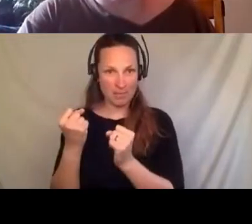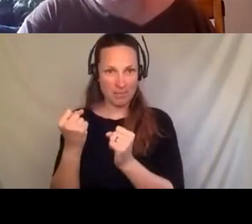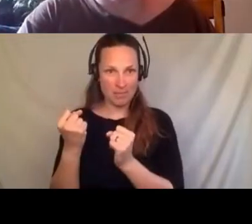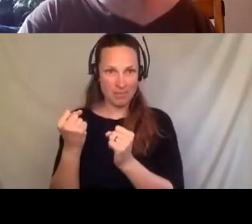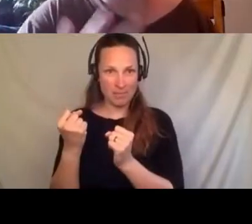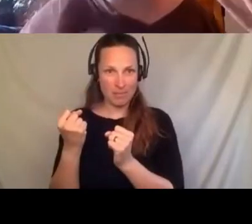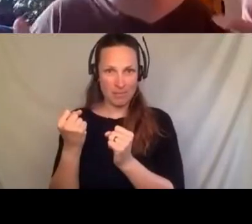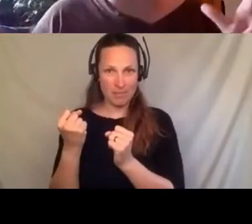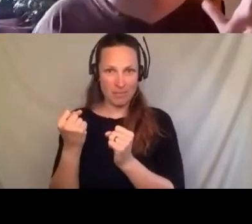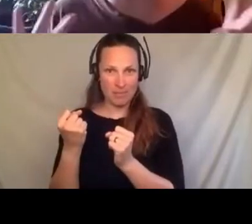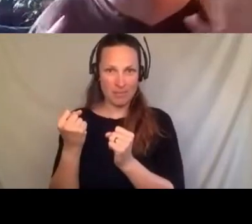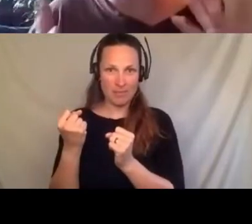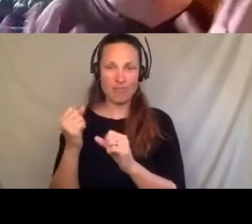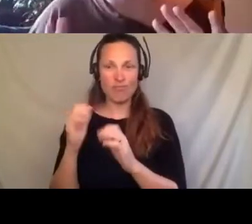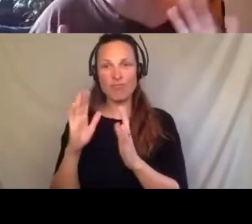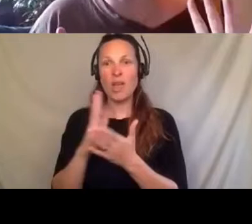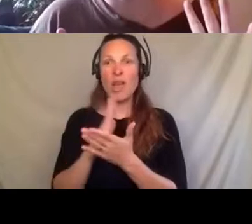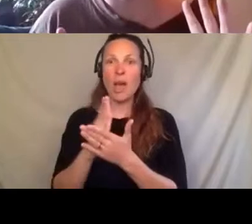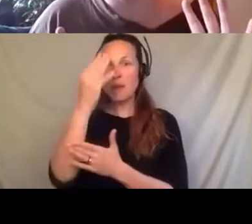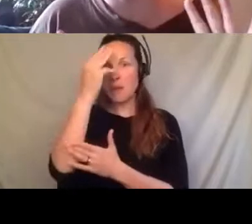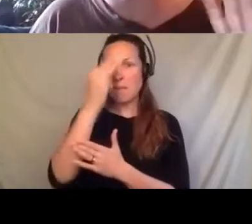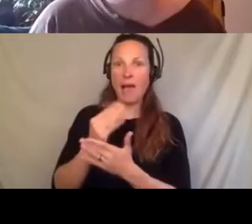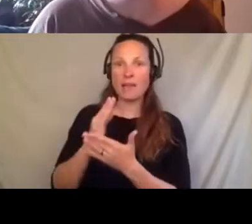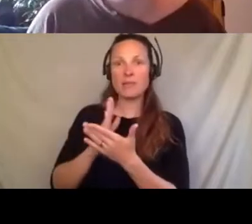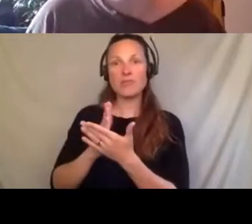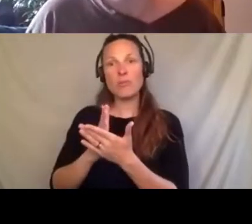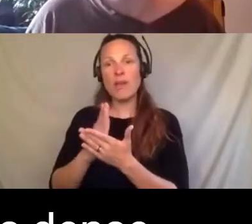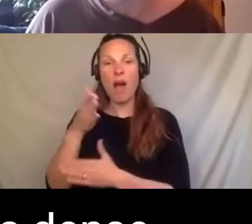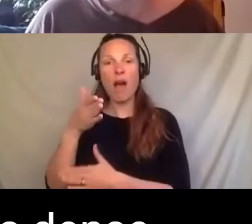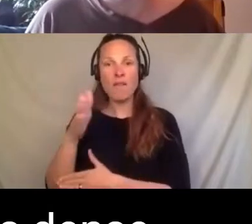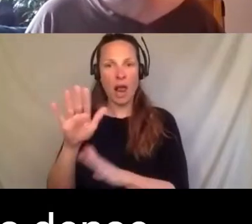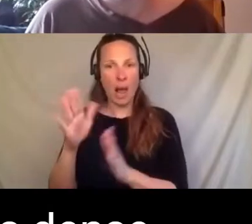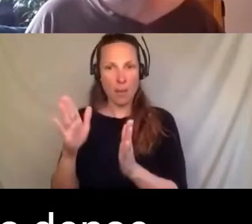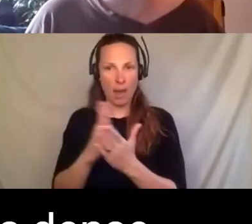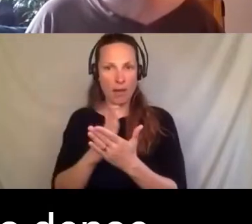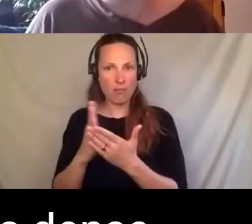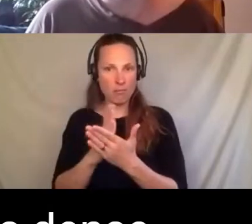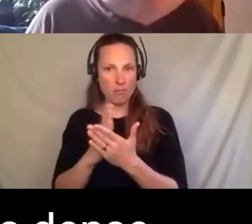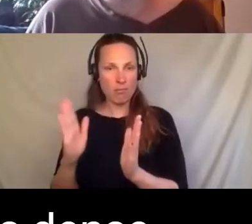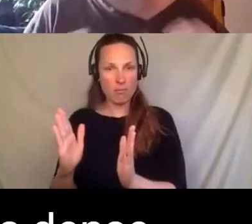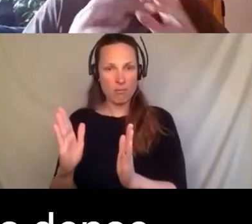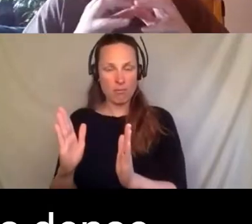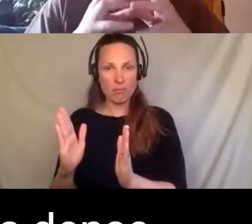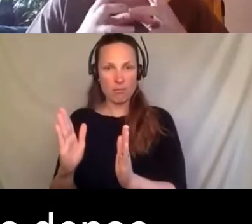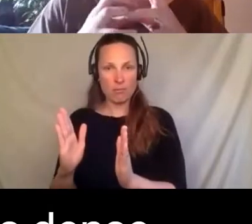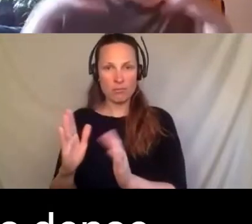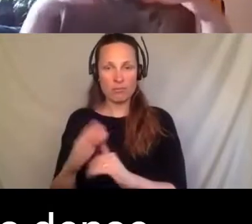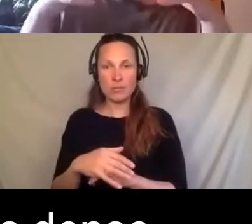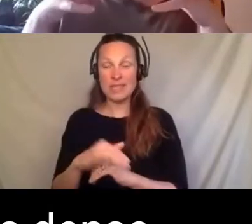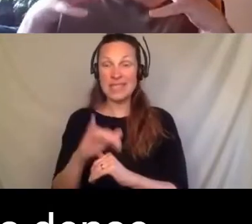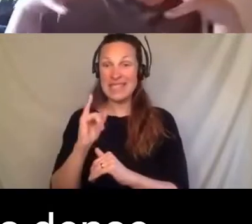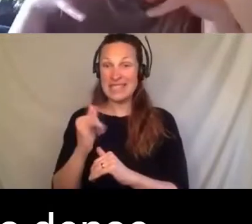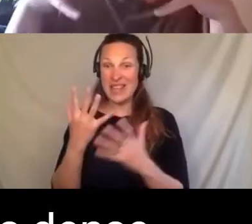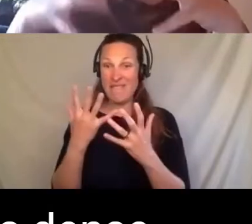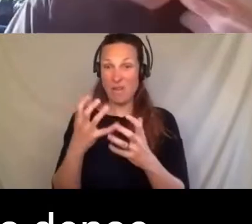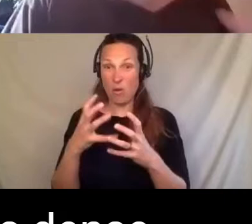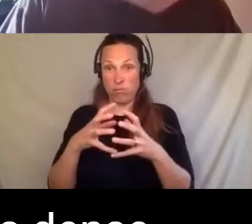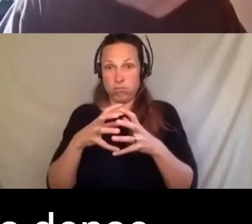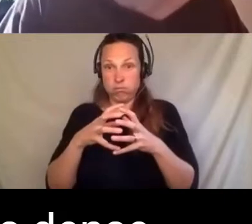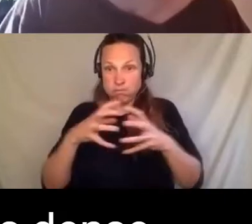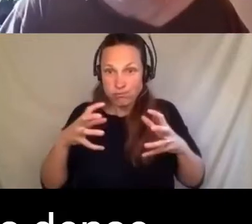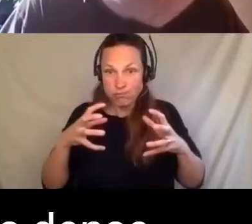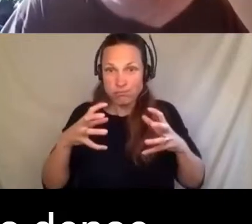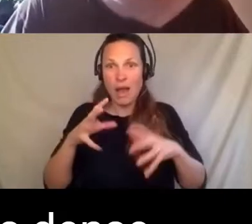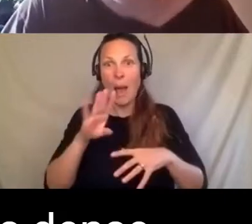à l'intérieur vers la mi-mars, mi-avril. Puis, si vous voulez un plant très touffu, là, très